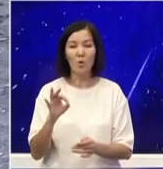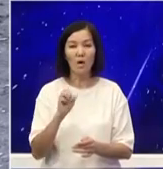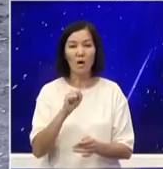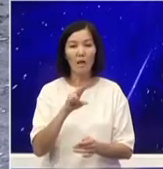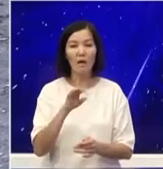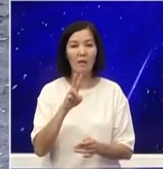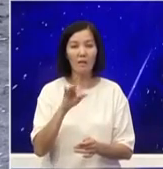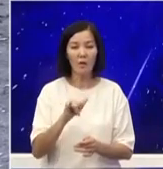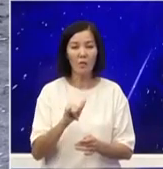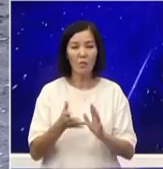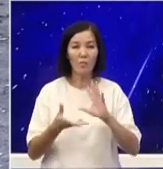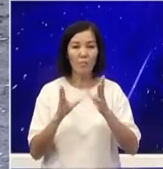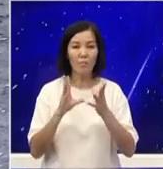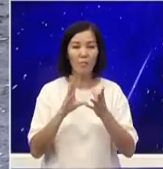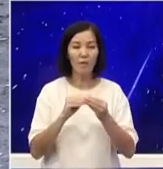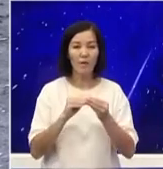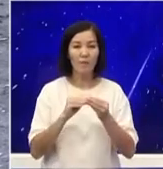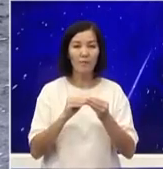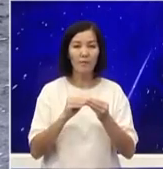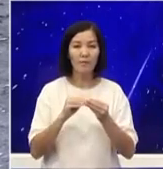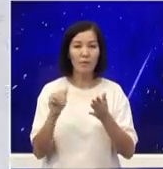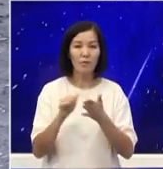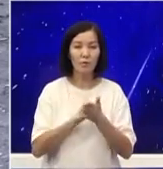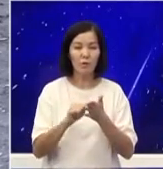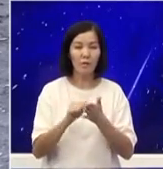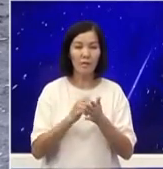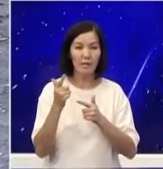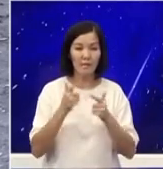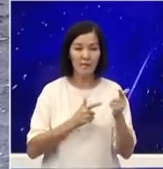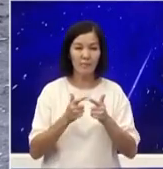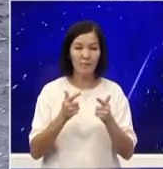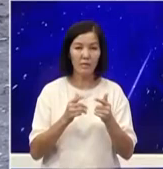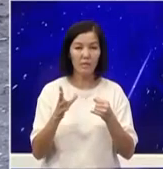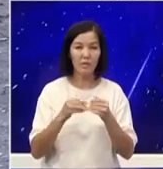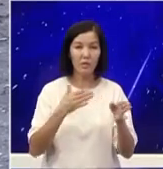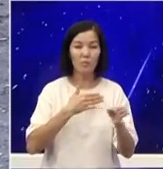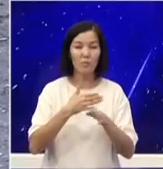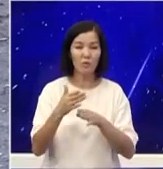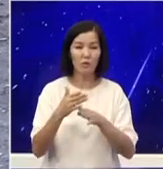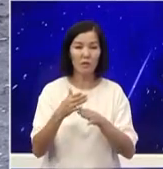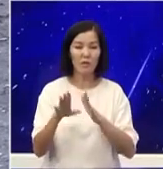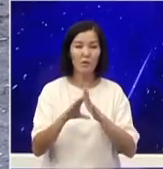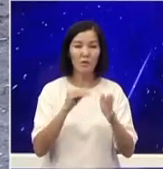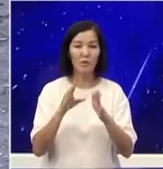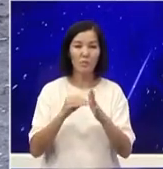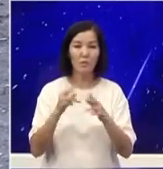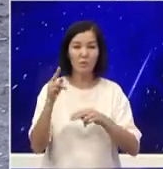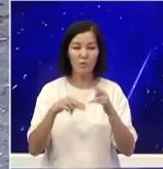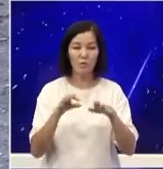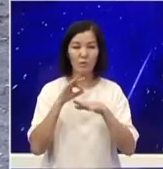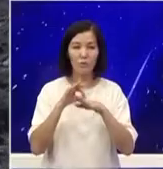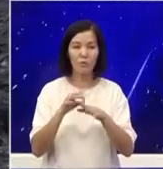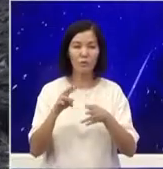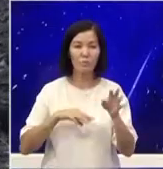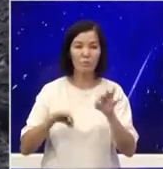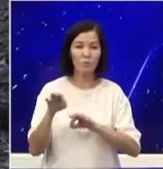облыс бойынша жоба әзірленіп жатыр. Қазір жер бөлінді, қайта сұрыптау жаңа сортировкаға арналған орынға құрылысын жүргізіп, сол жобаны